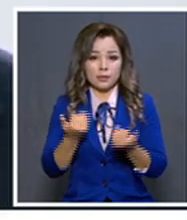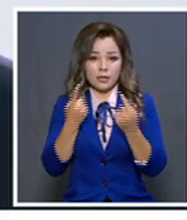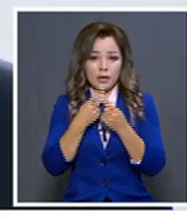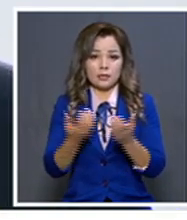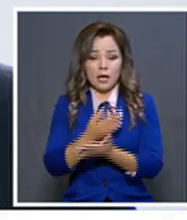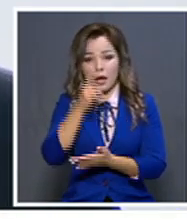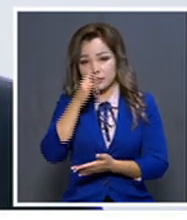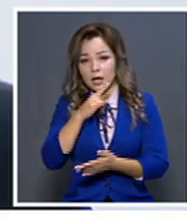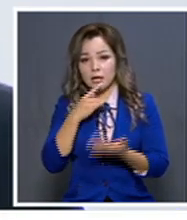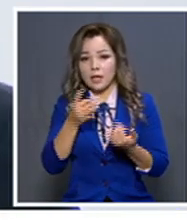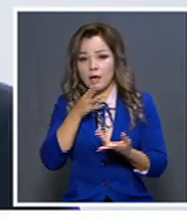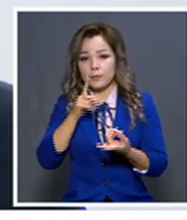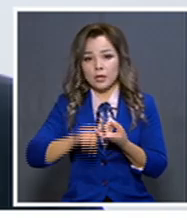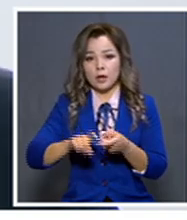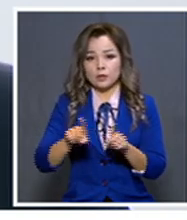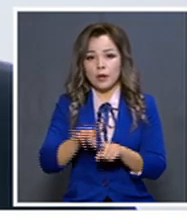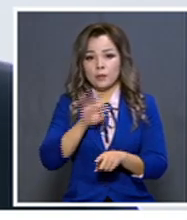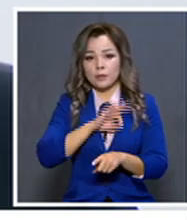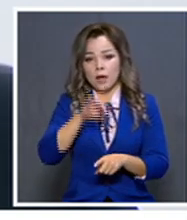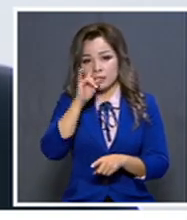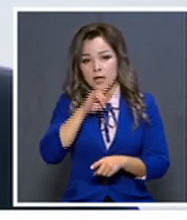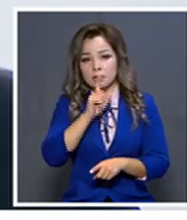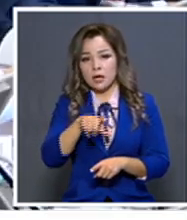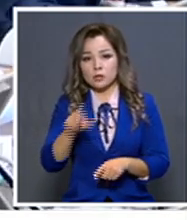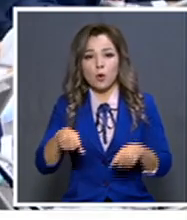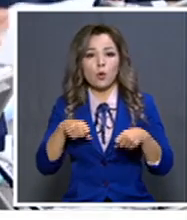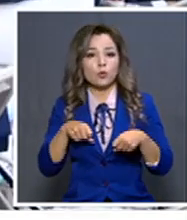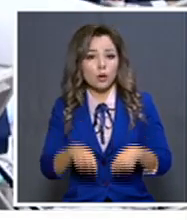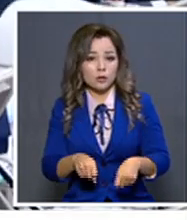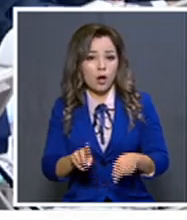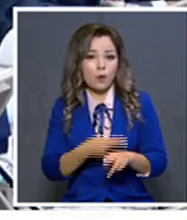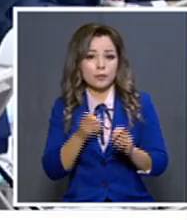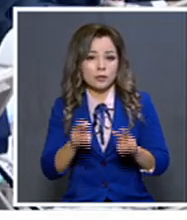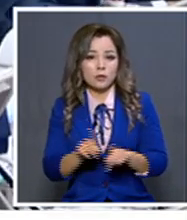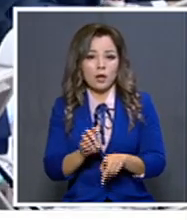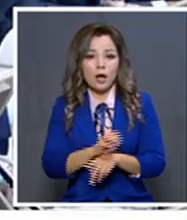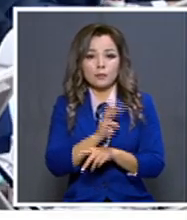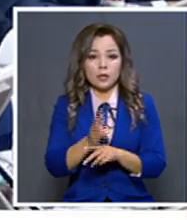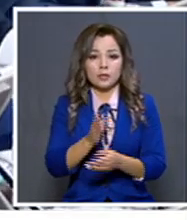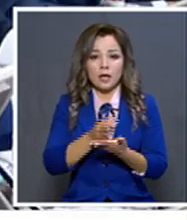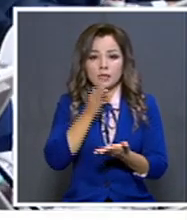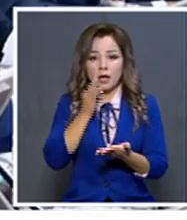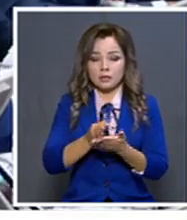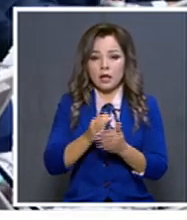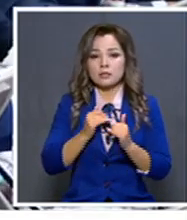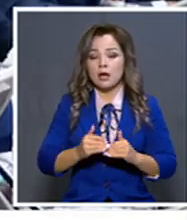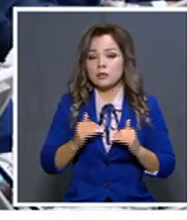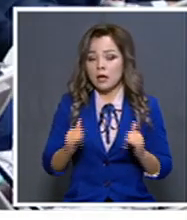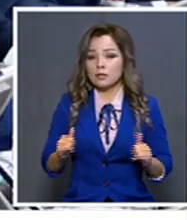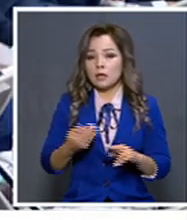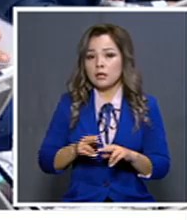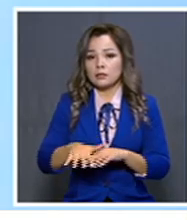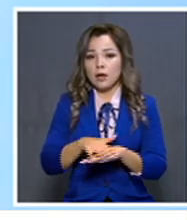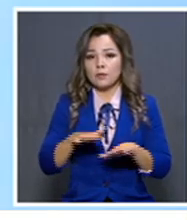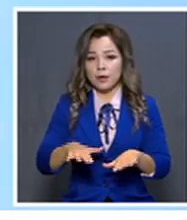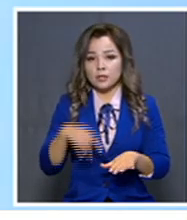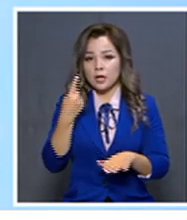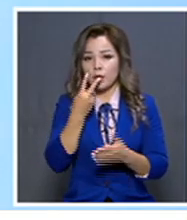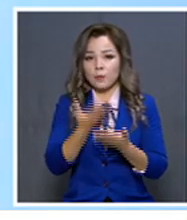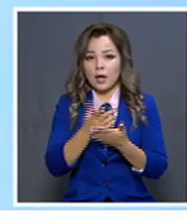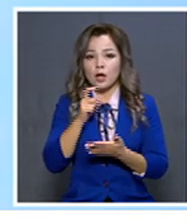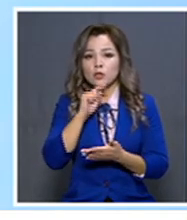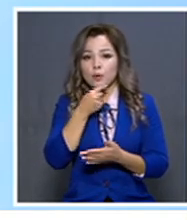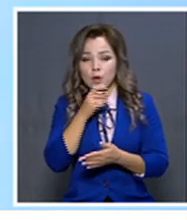айтқанда, қазіргі заманға тиімді мемлекет азаматтардың құқықтары мен қауіпсіздігін қамтамасыз ету, қарқынды дамыған және инклюзивті